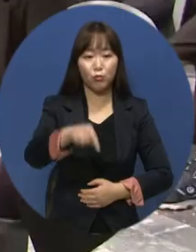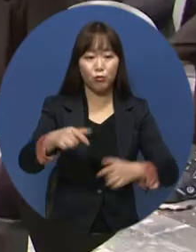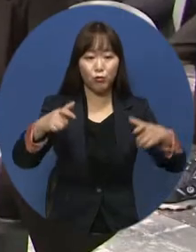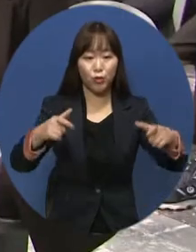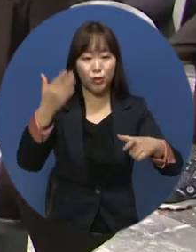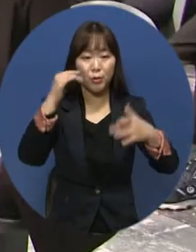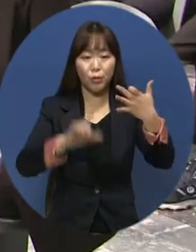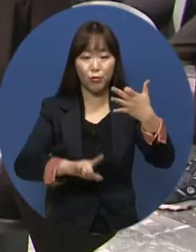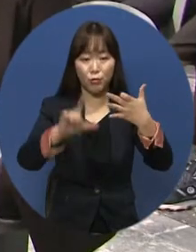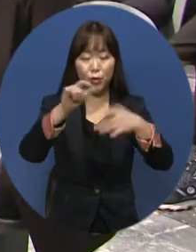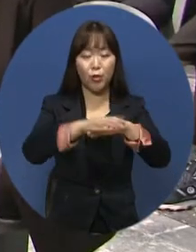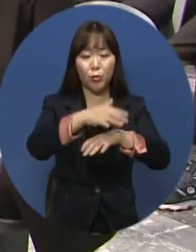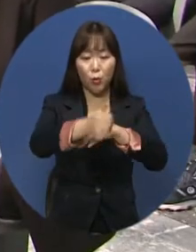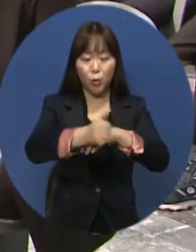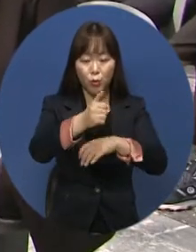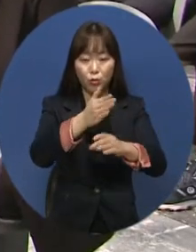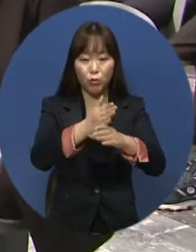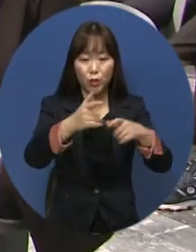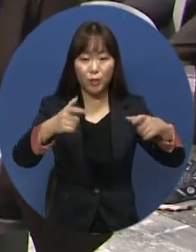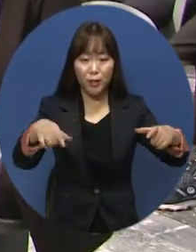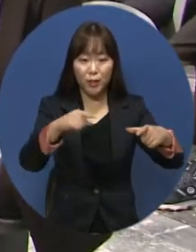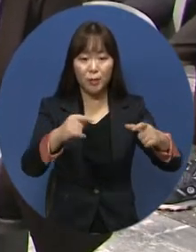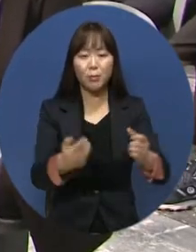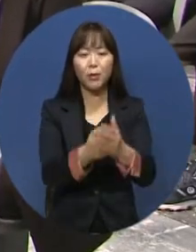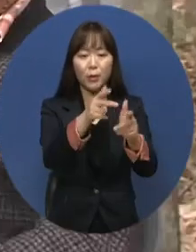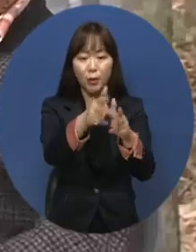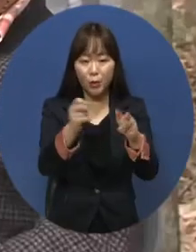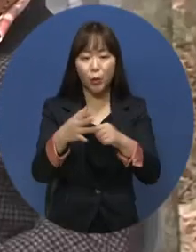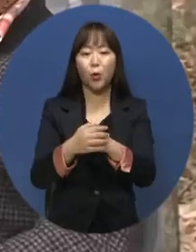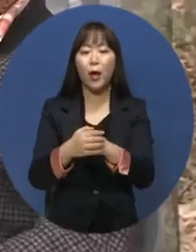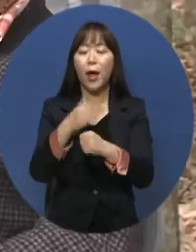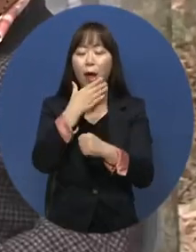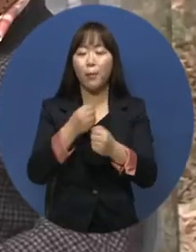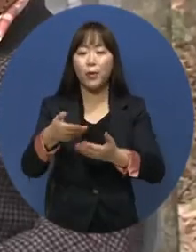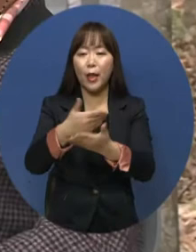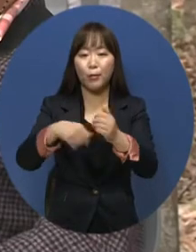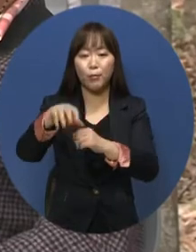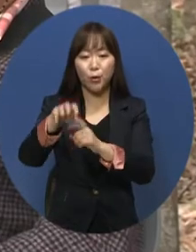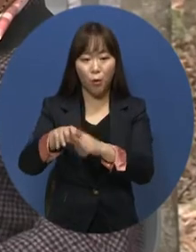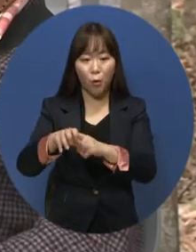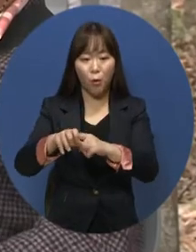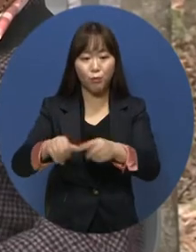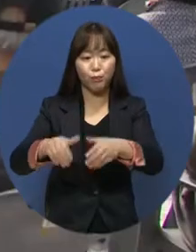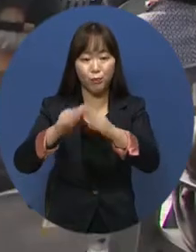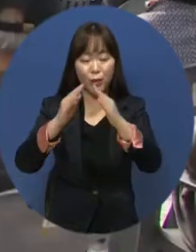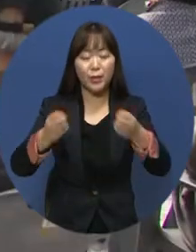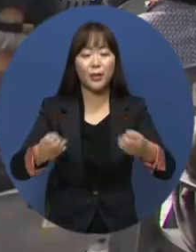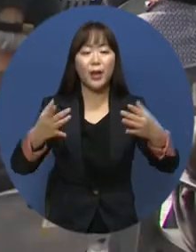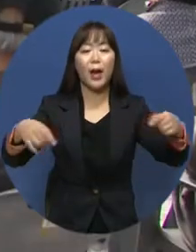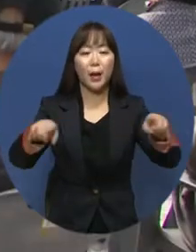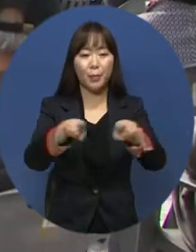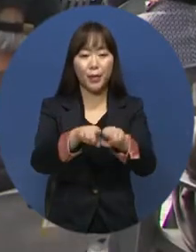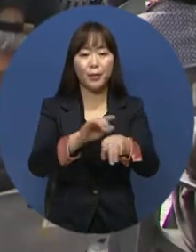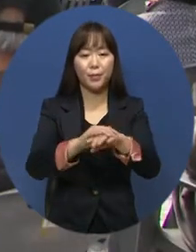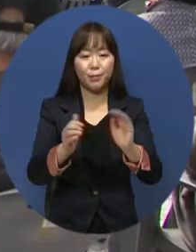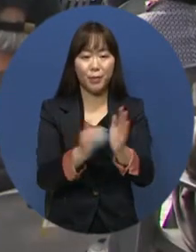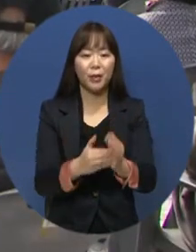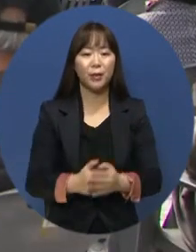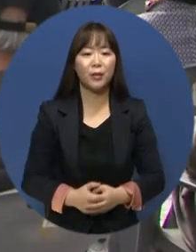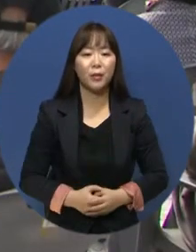19일 농촌 중심지 활성화 사업과 장수 행복나눔 퍼 준공식을 함께 마무리했습니다